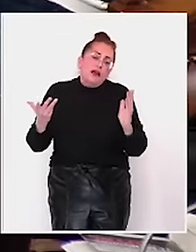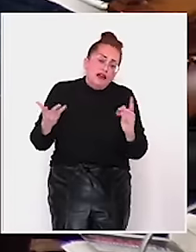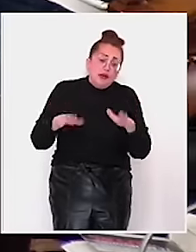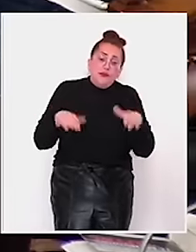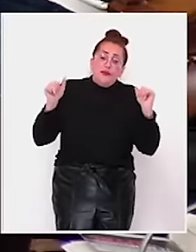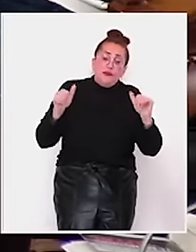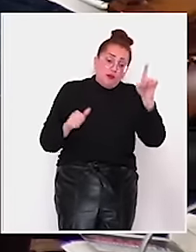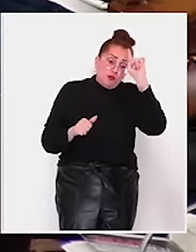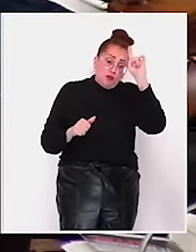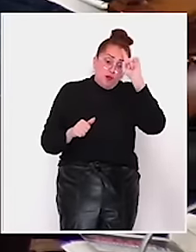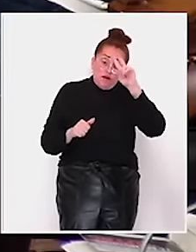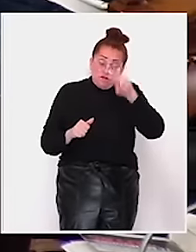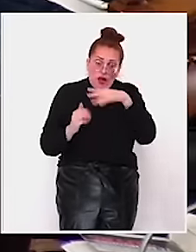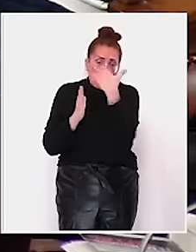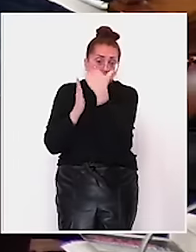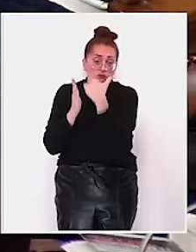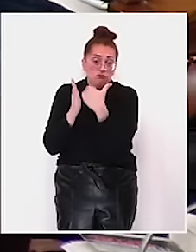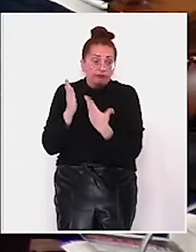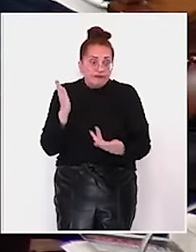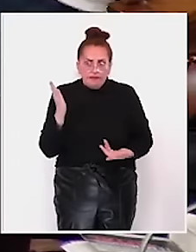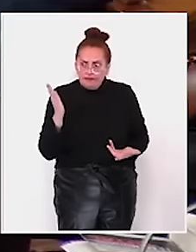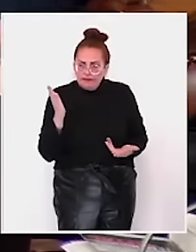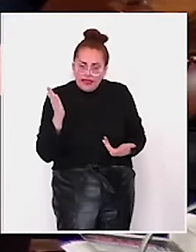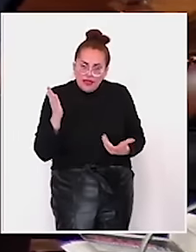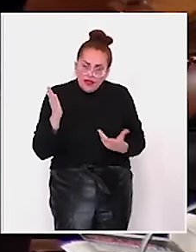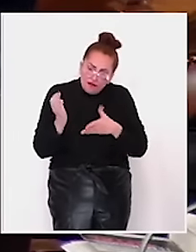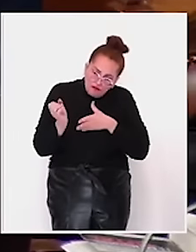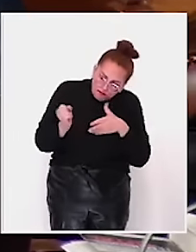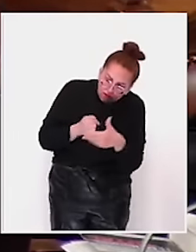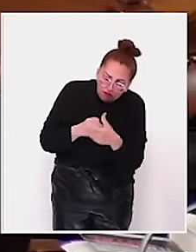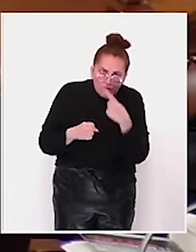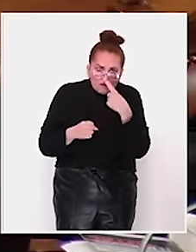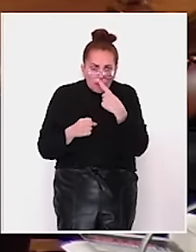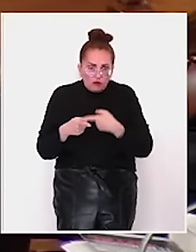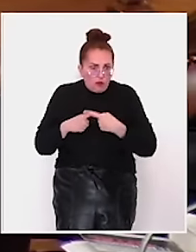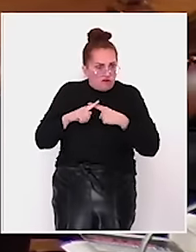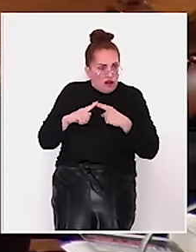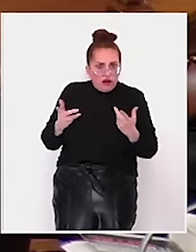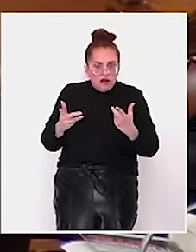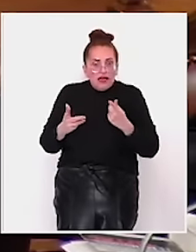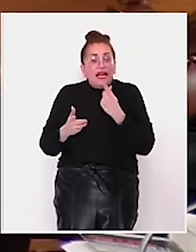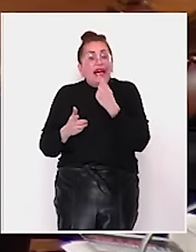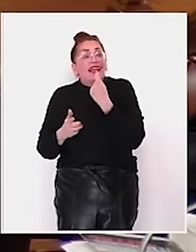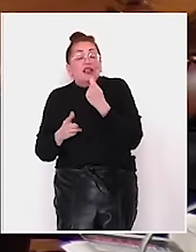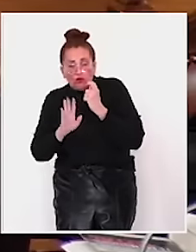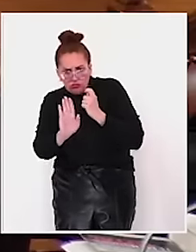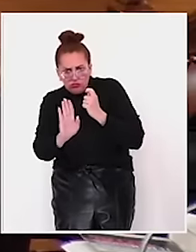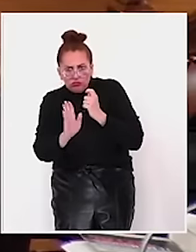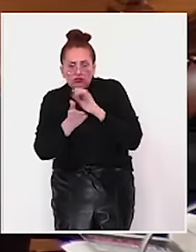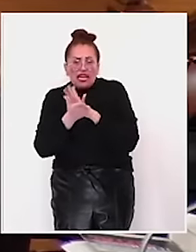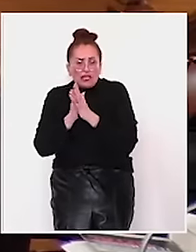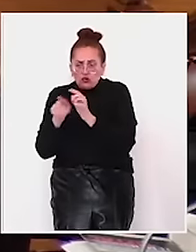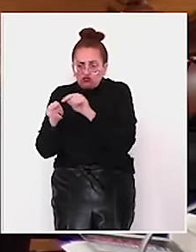que c'est une liste, et puis voilà, puis on ne sait pas ce qui est judicieux, justifié, surtout au niveau des sommes, pas le fait que des associations qui sont